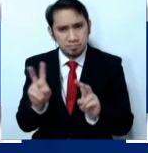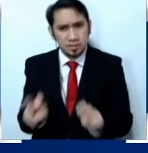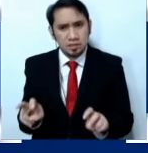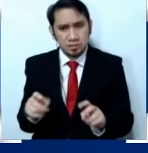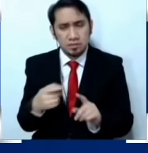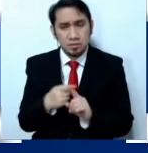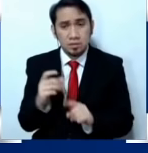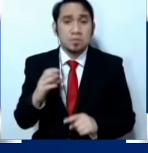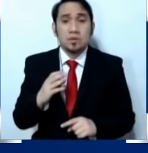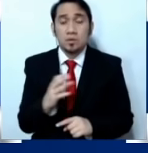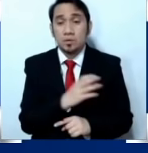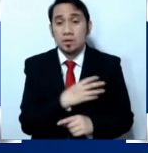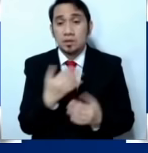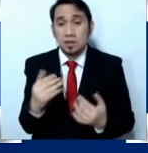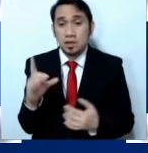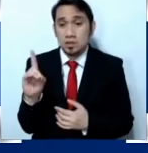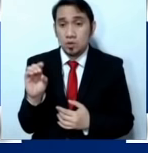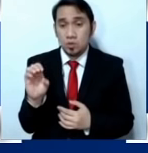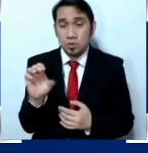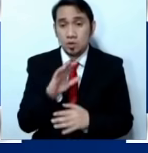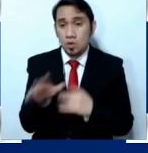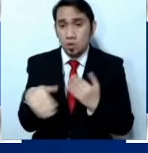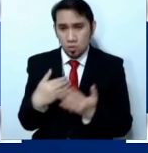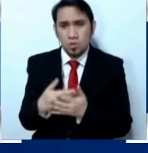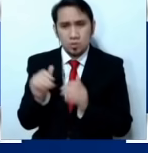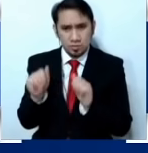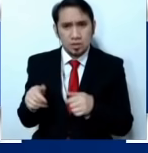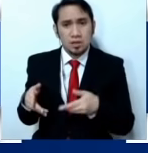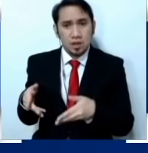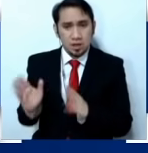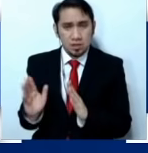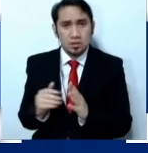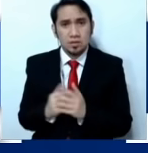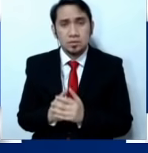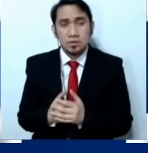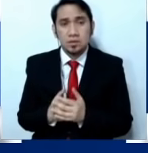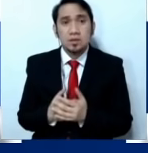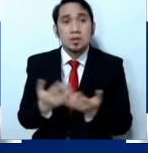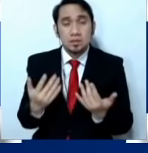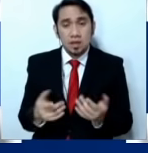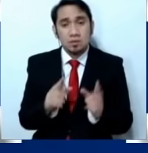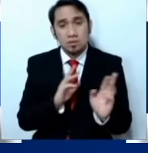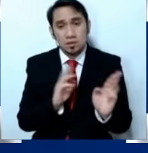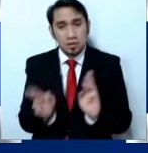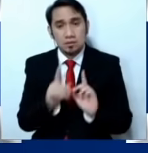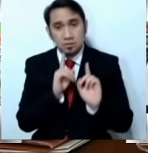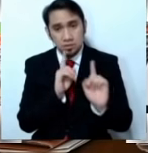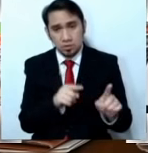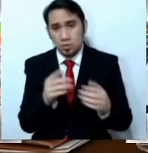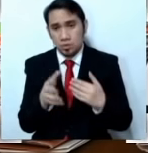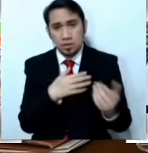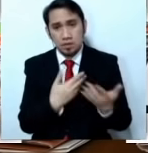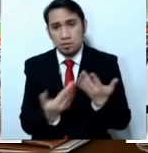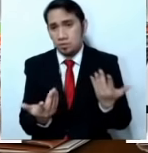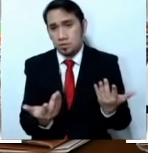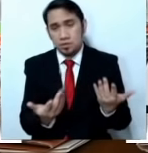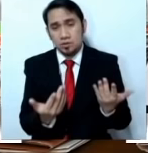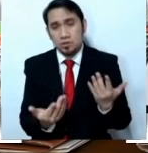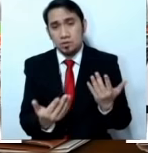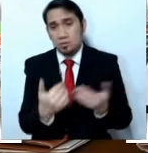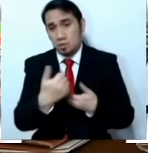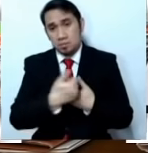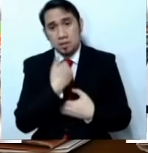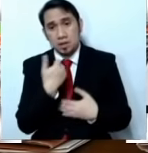na raw ng DOE na lehitimo ang IMOP alinsunod sa EPIRA. Handa raw silang sagutin ang mga akusasyon sa anumang forum. Wala pang bagong pahayag si